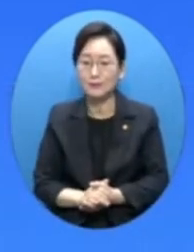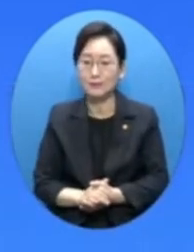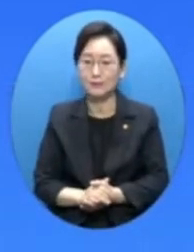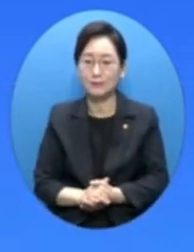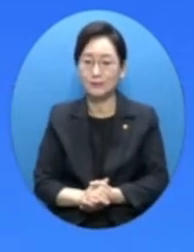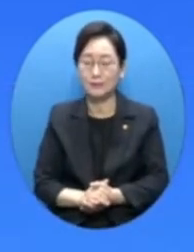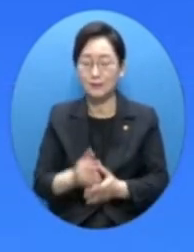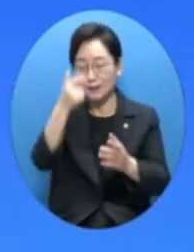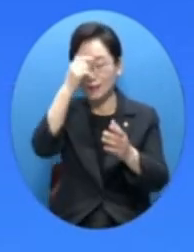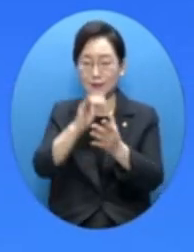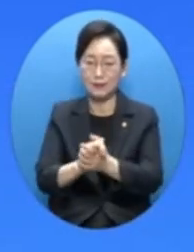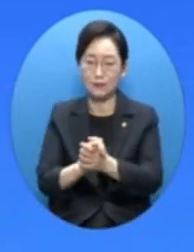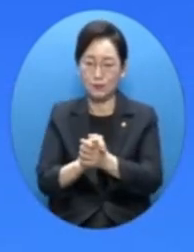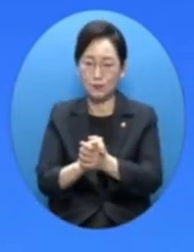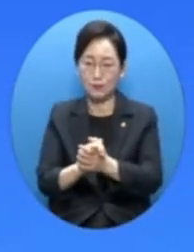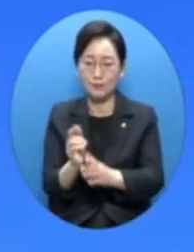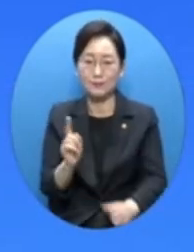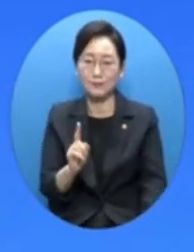기도는